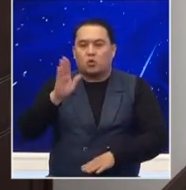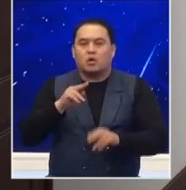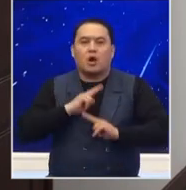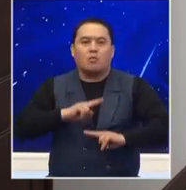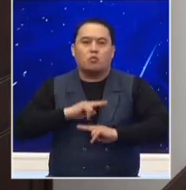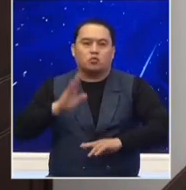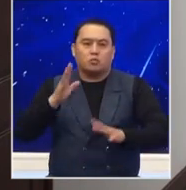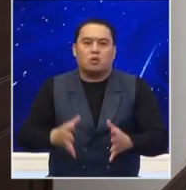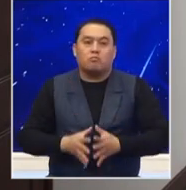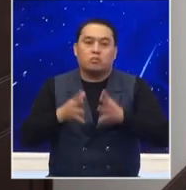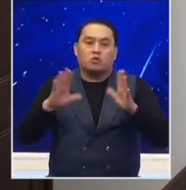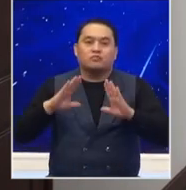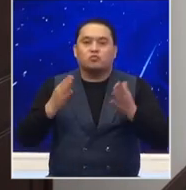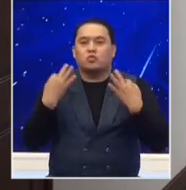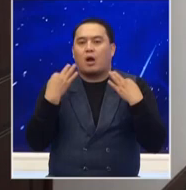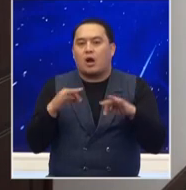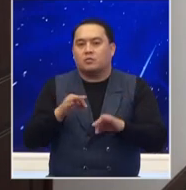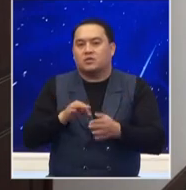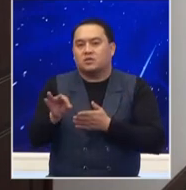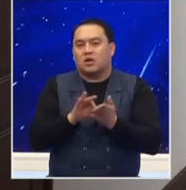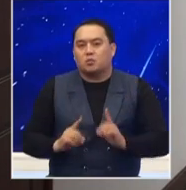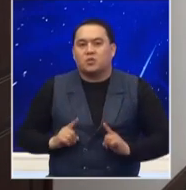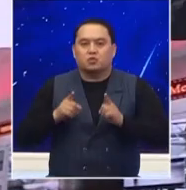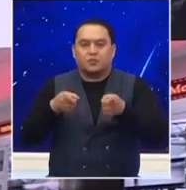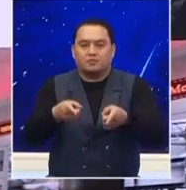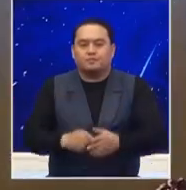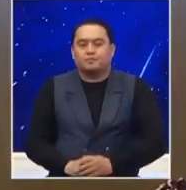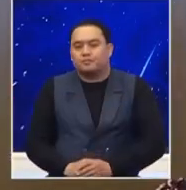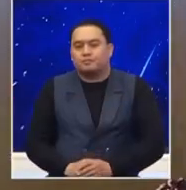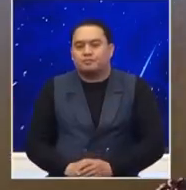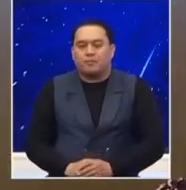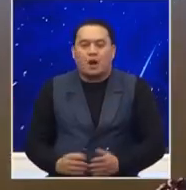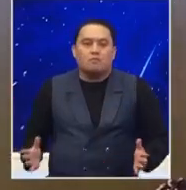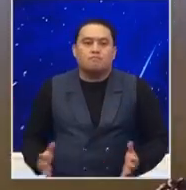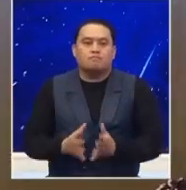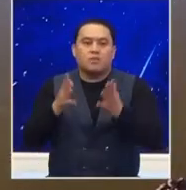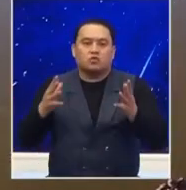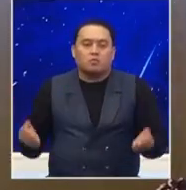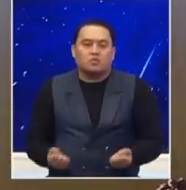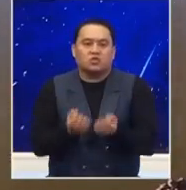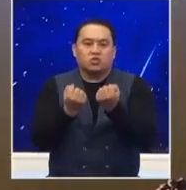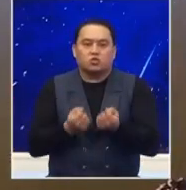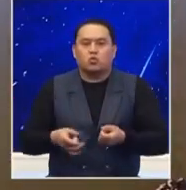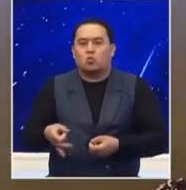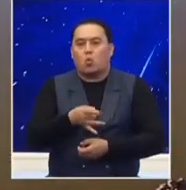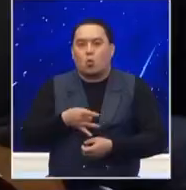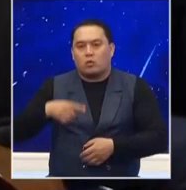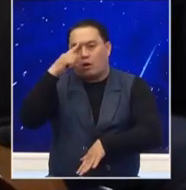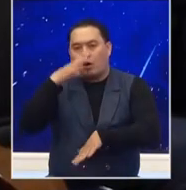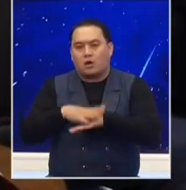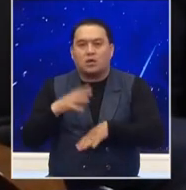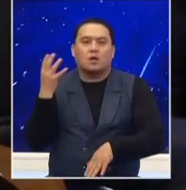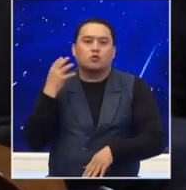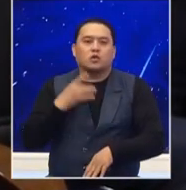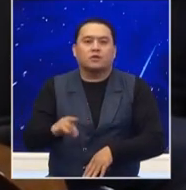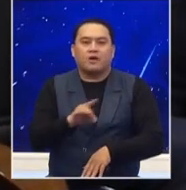Работа предстоит огромная, и в случае одобрения мы немедленно приступим. Довольно весомой поддержкой со стороны руководства области заручился аким